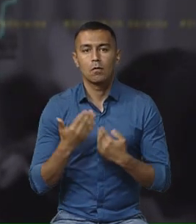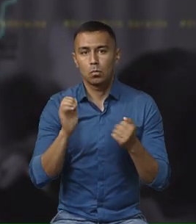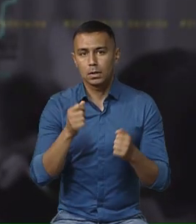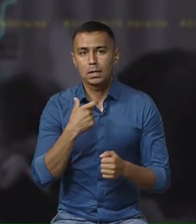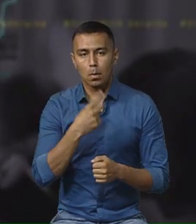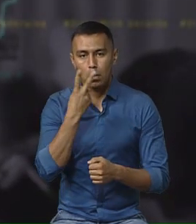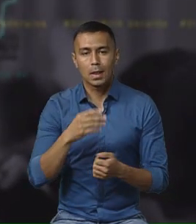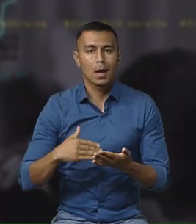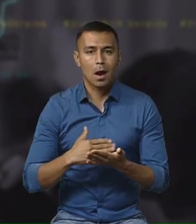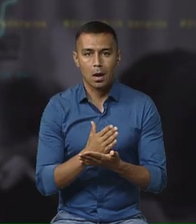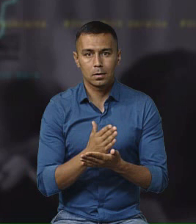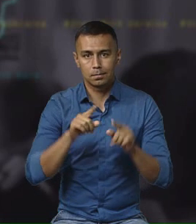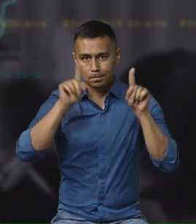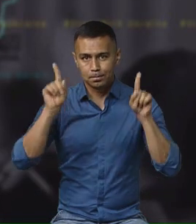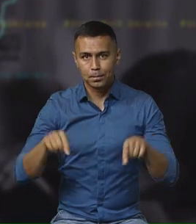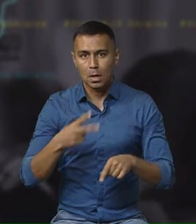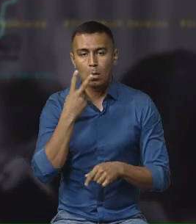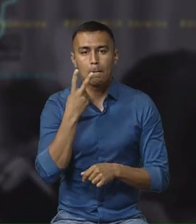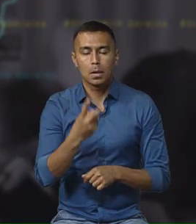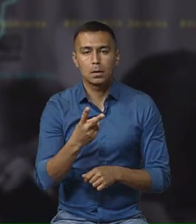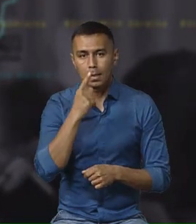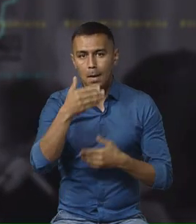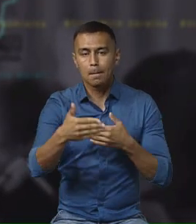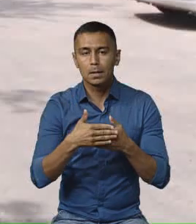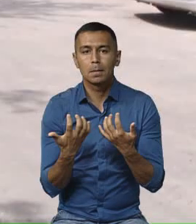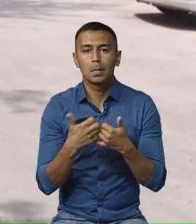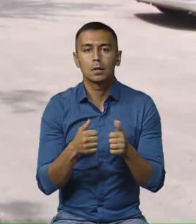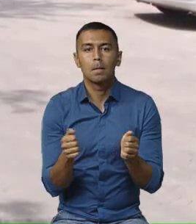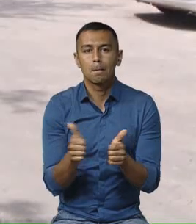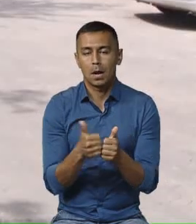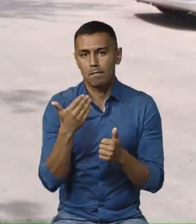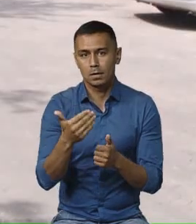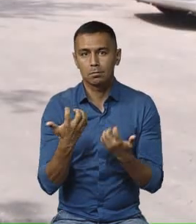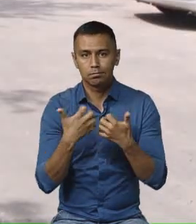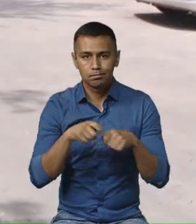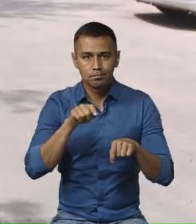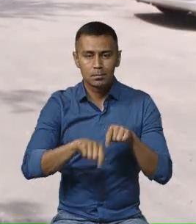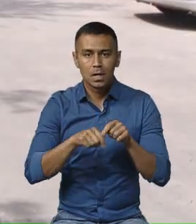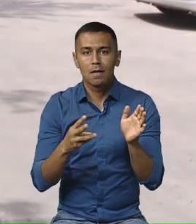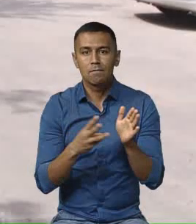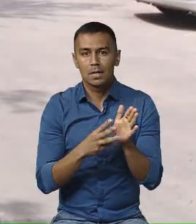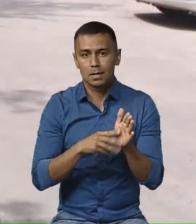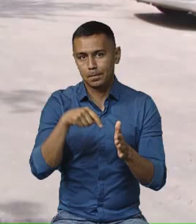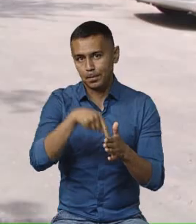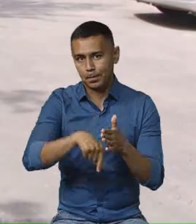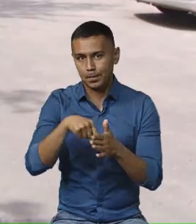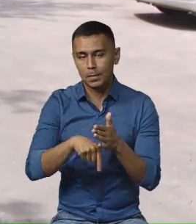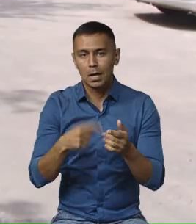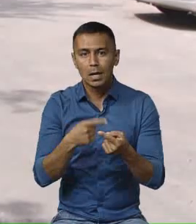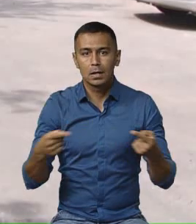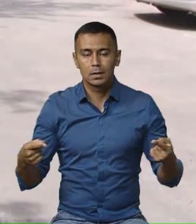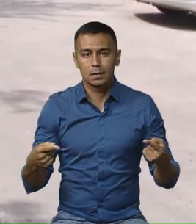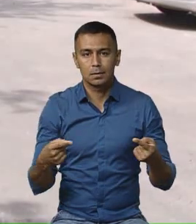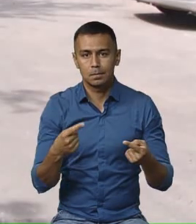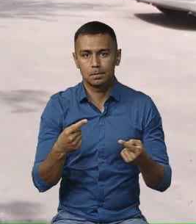побачити також на карті і побачити найближчий прилад до вас. Апарати вимірюють за 8 показниками різні